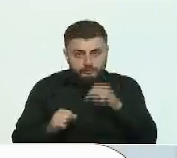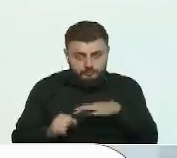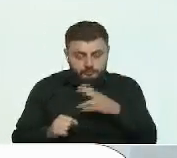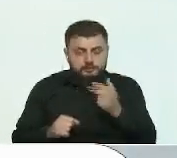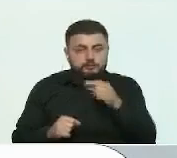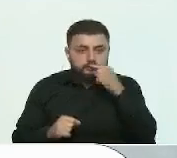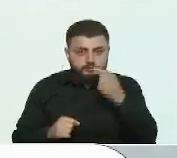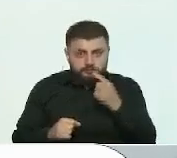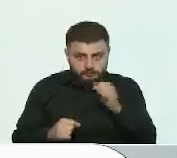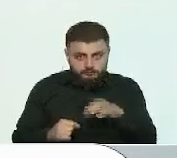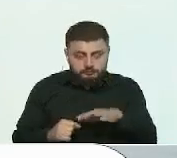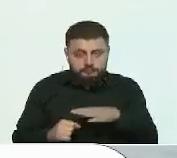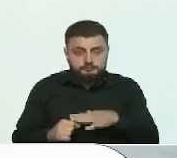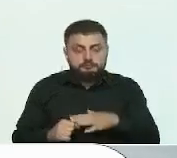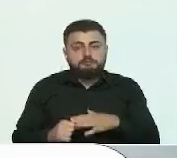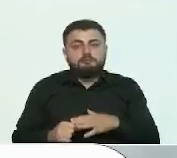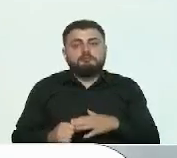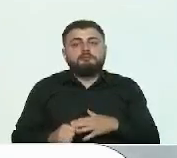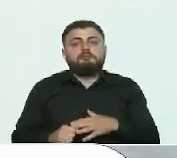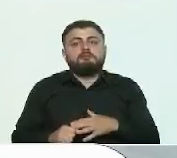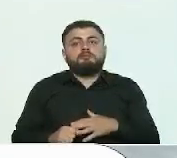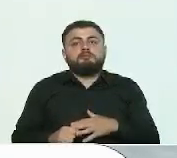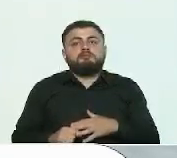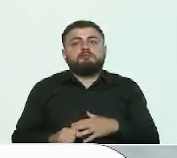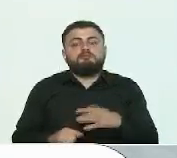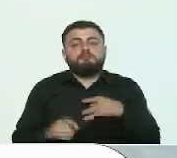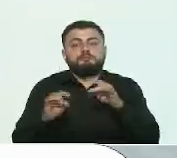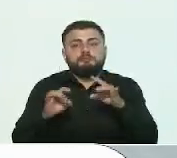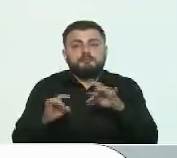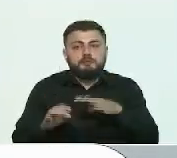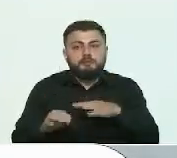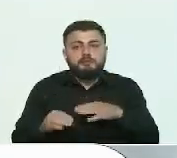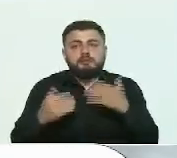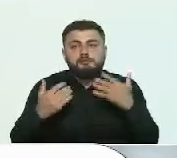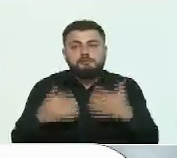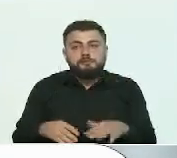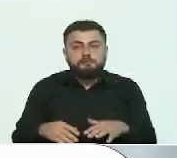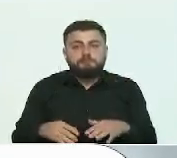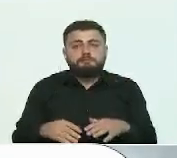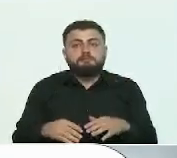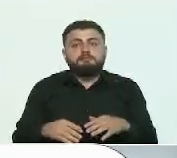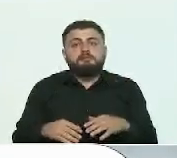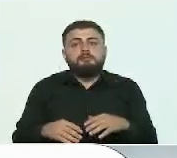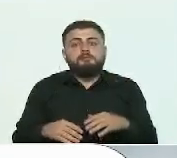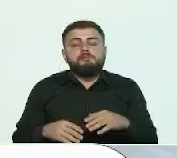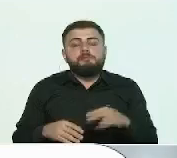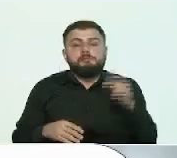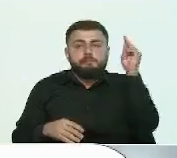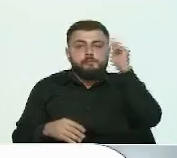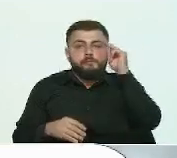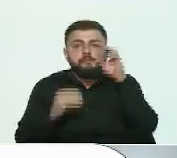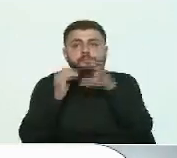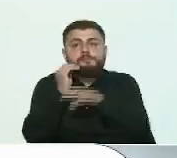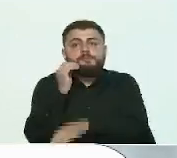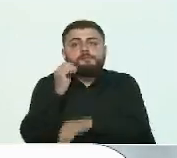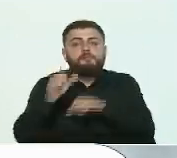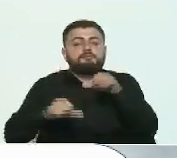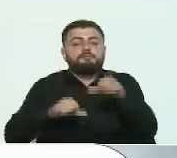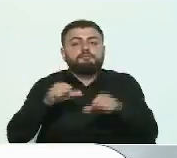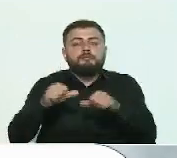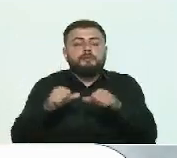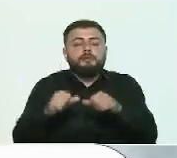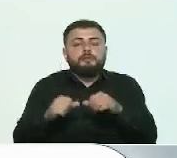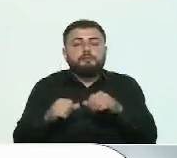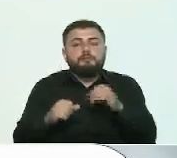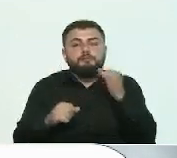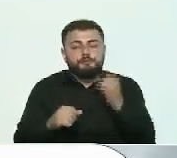Bəli, Rus bölməsi də mövcud olmuşdur. Mən qeyd edim ki, artıq məktəb son illər tam qəzalı